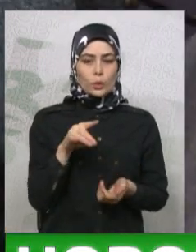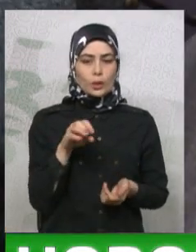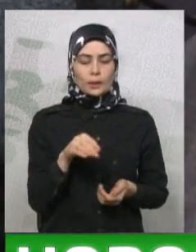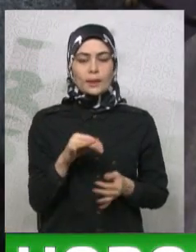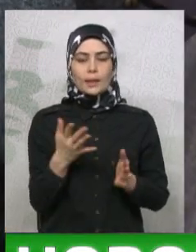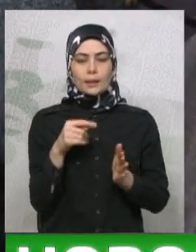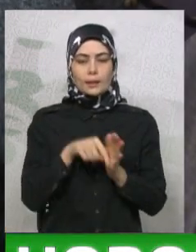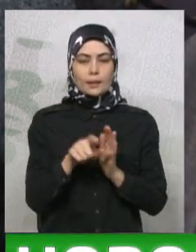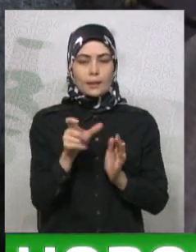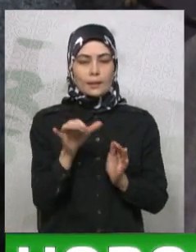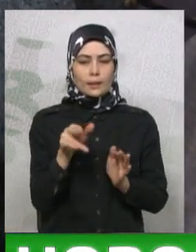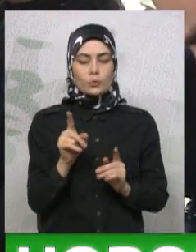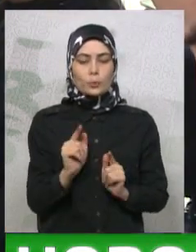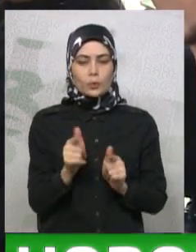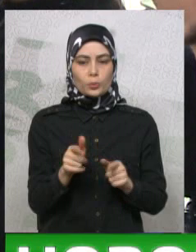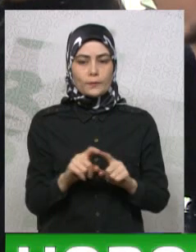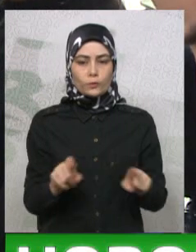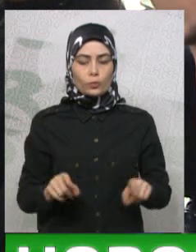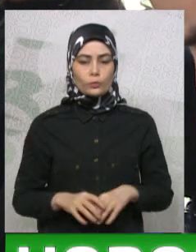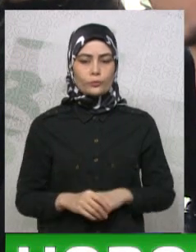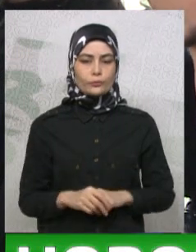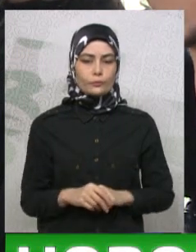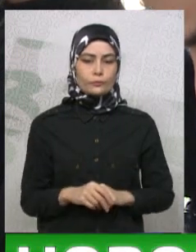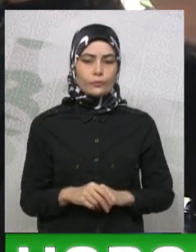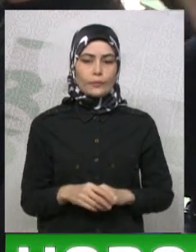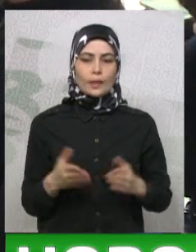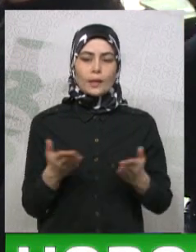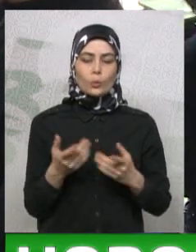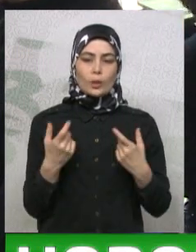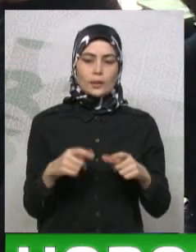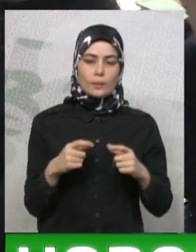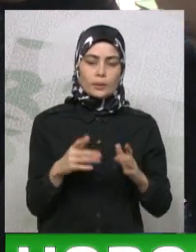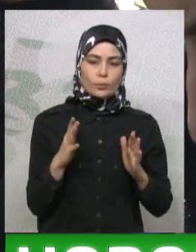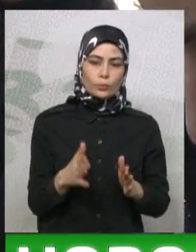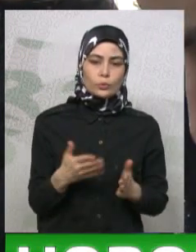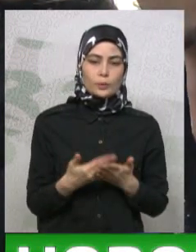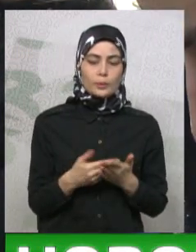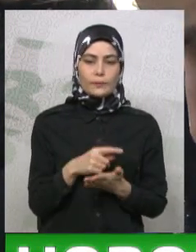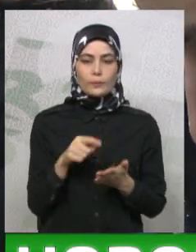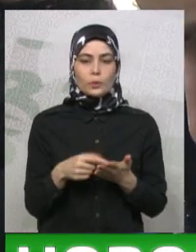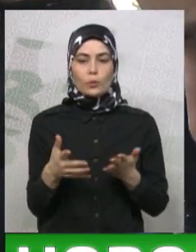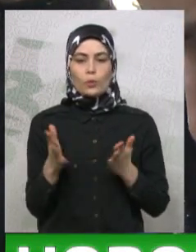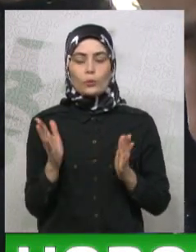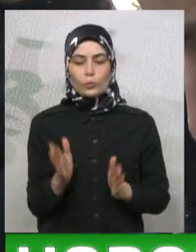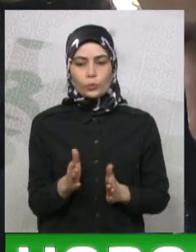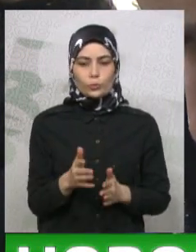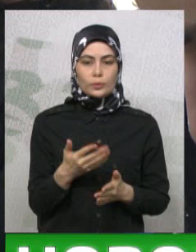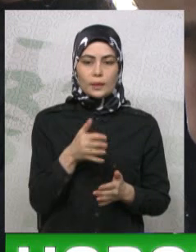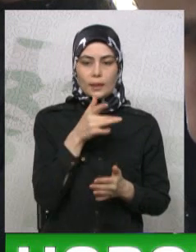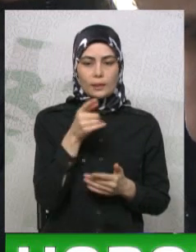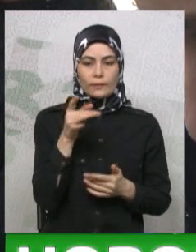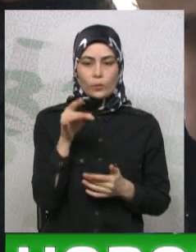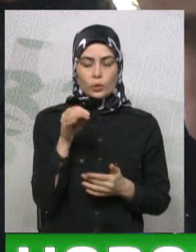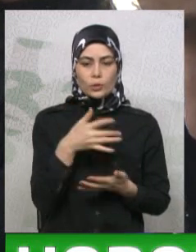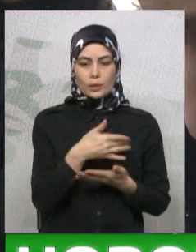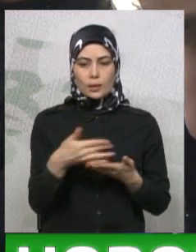этапов состоит поступление в школу. И какие экзаменационные испытания необходимо пройти каждому кандидату, независимо